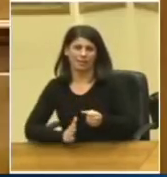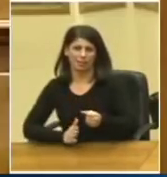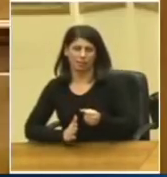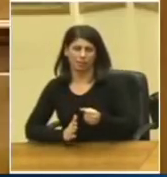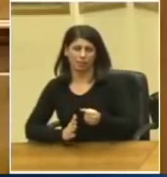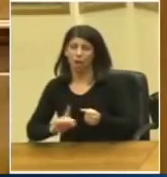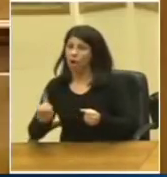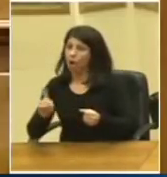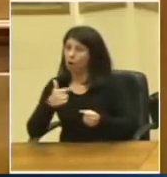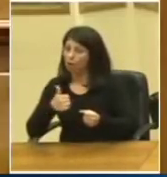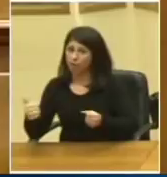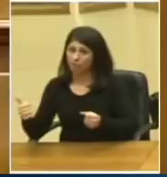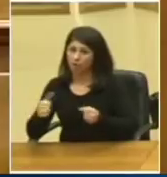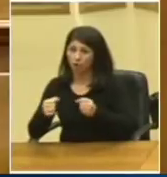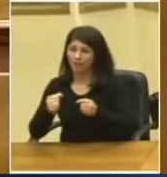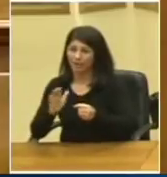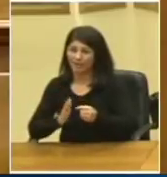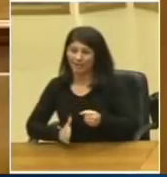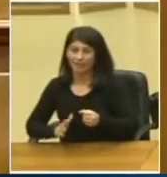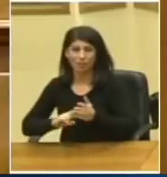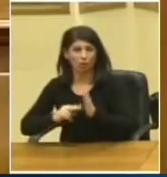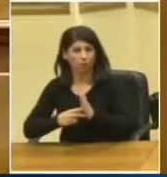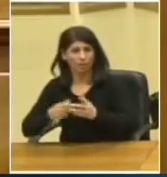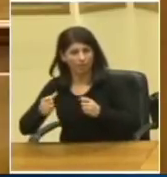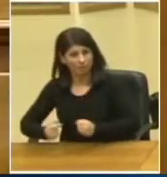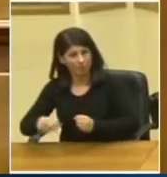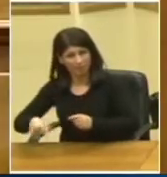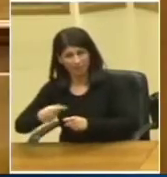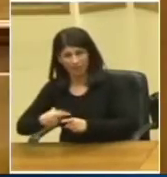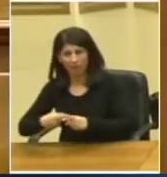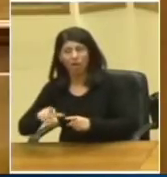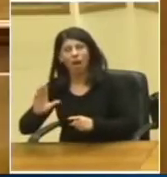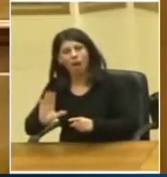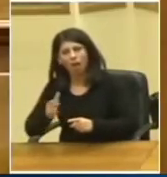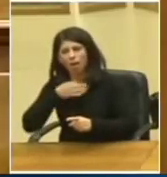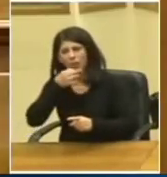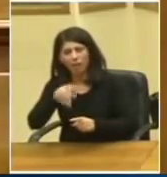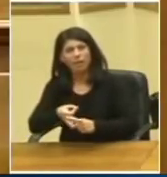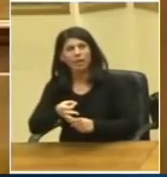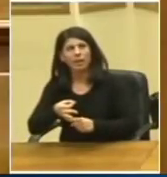Όχι μόνο η κρίση οικονομική και θεσμική στην χώρα, αλλά θα έλεγα όμως